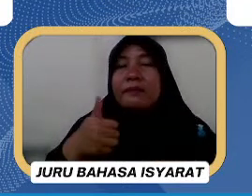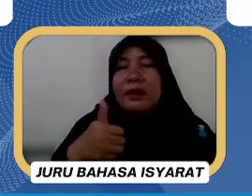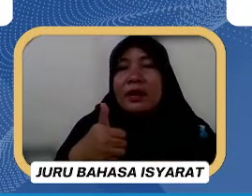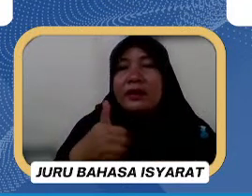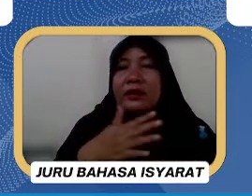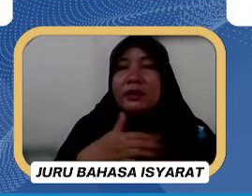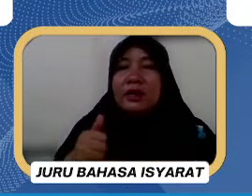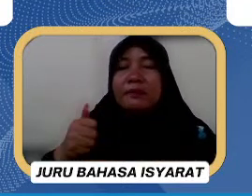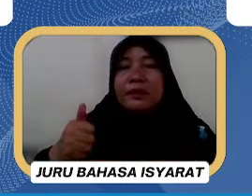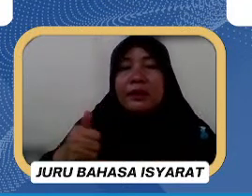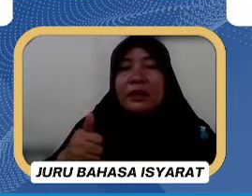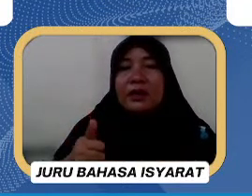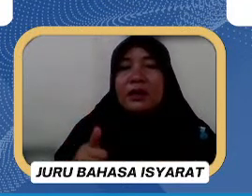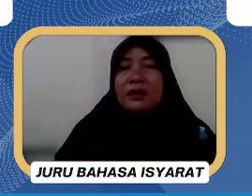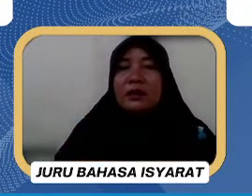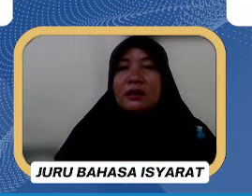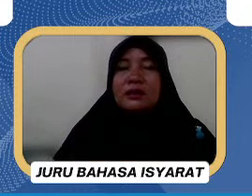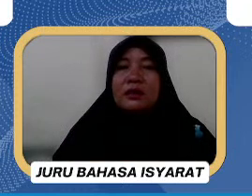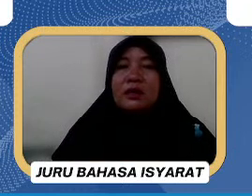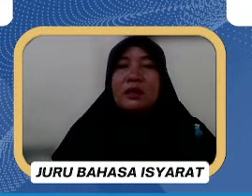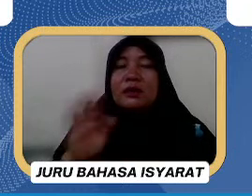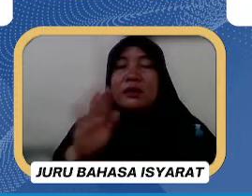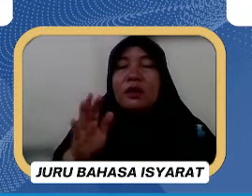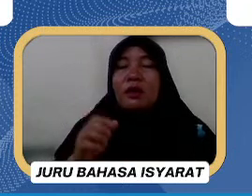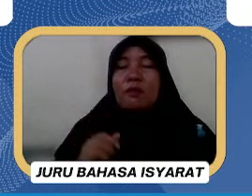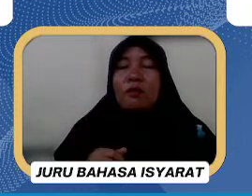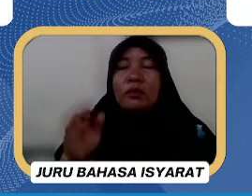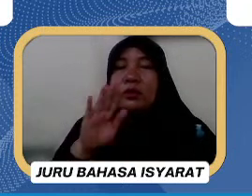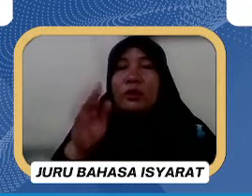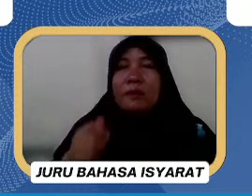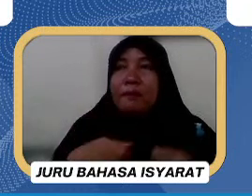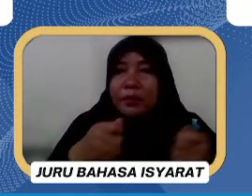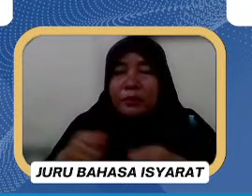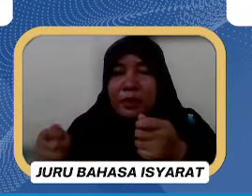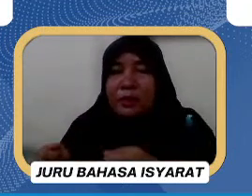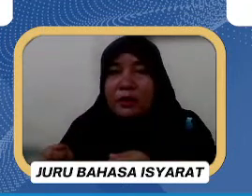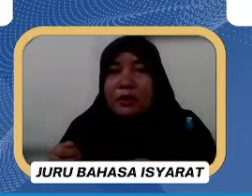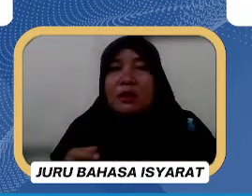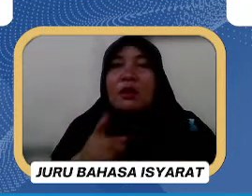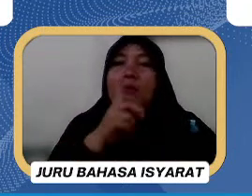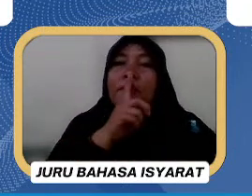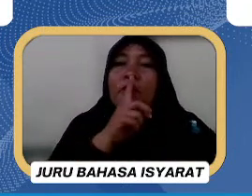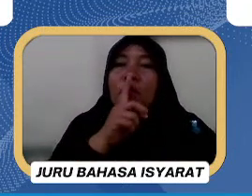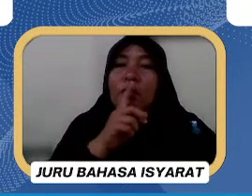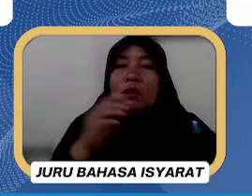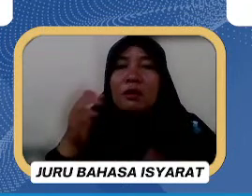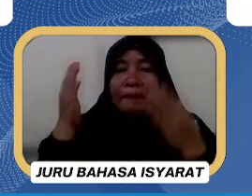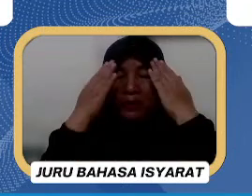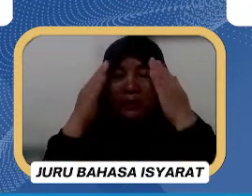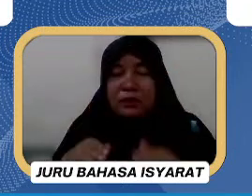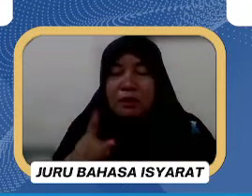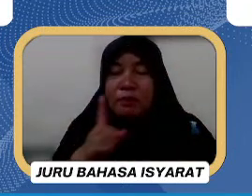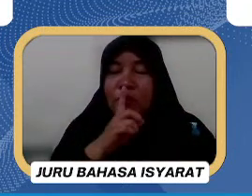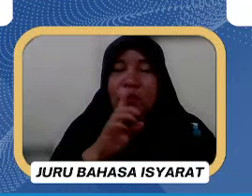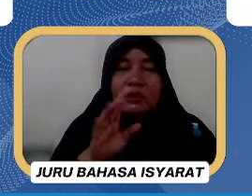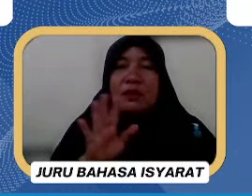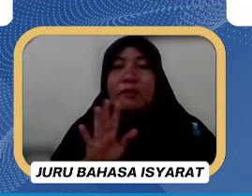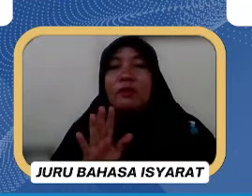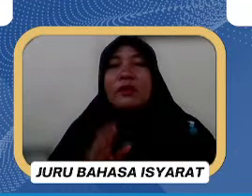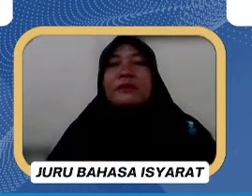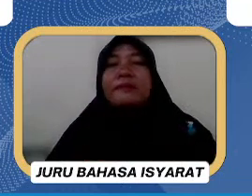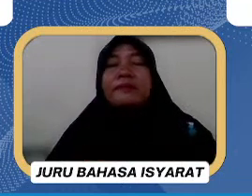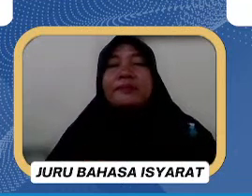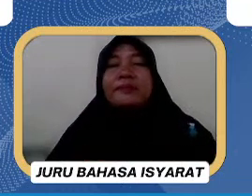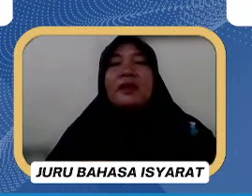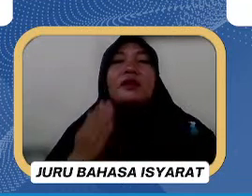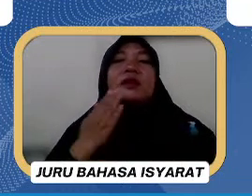digunakan di media sosial, serta tidak melakukan perundungan di media sosial. Sekali lagi terima kasih kepada